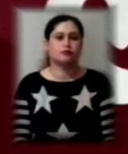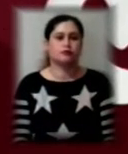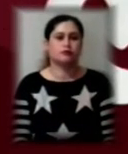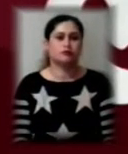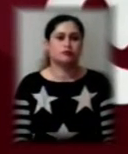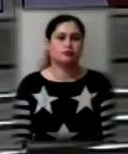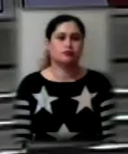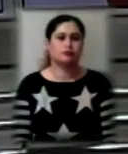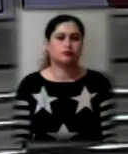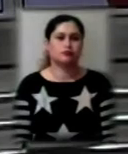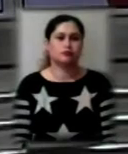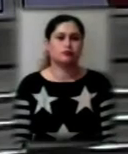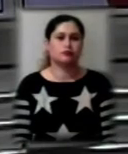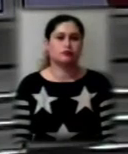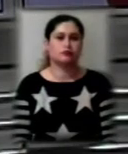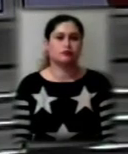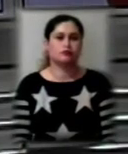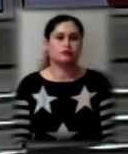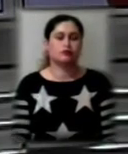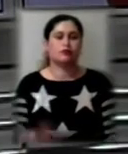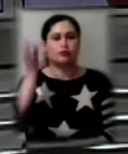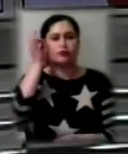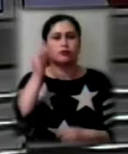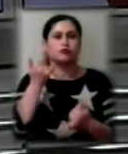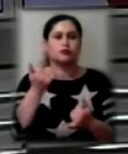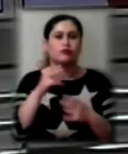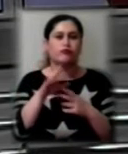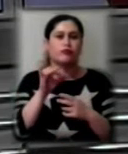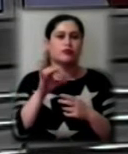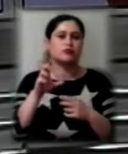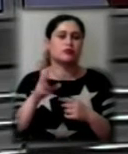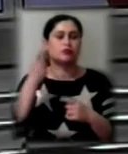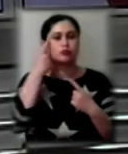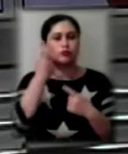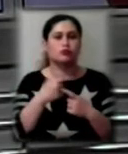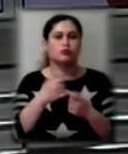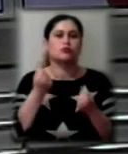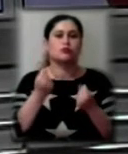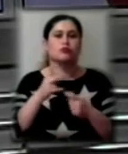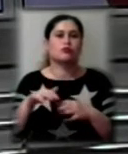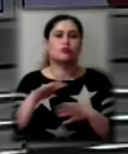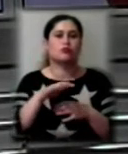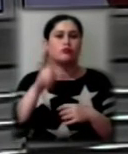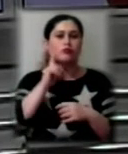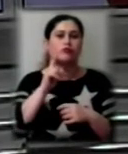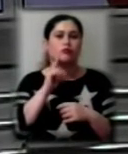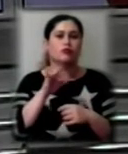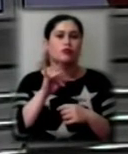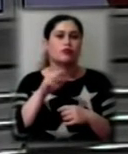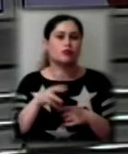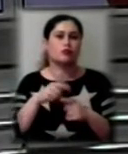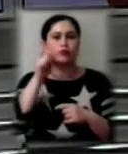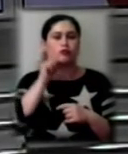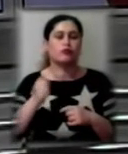комісію. Нагадаю, сьогодні ФСБ заявила про те, що затримала на території тимчасово окупованого Криму українського